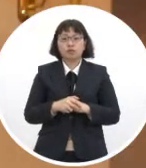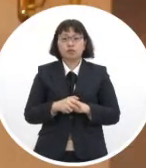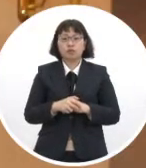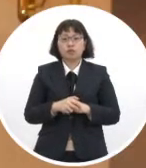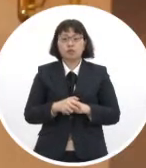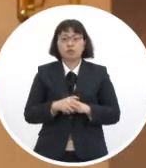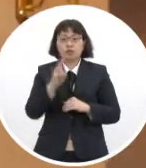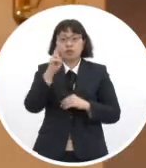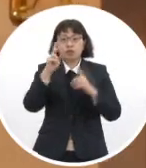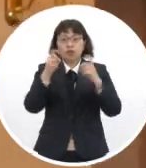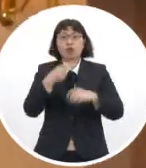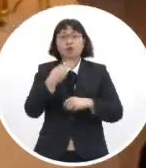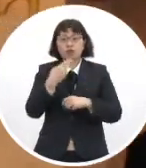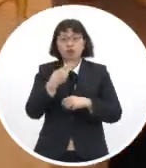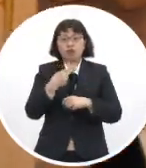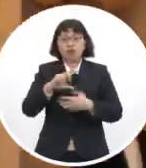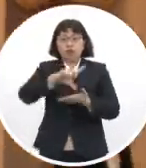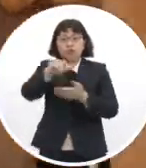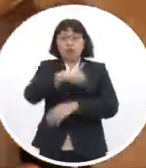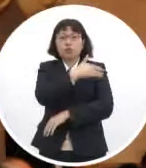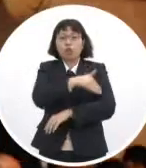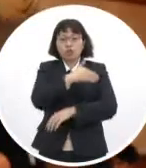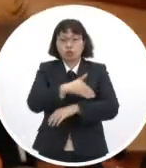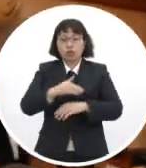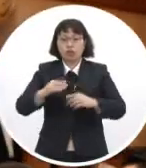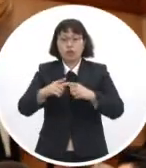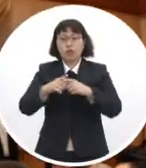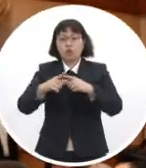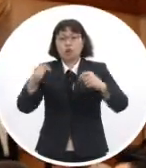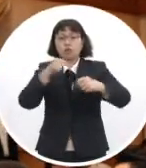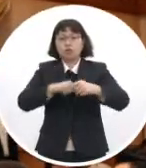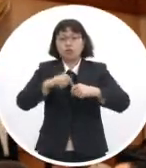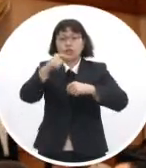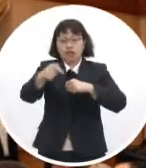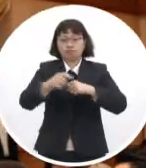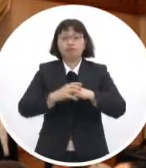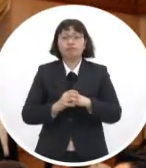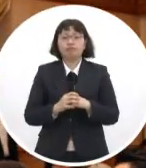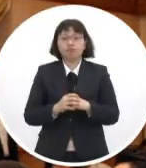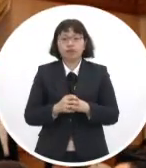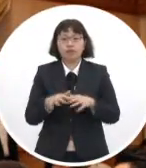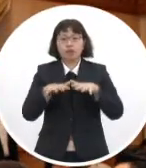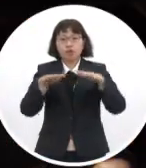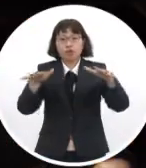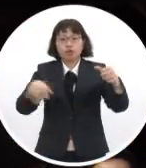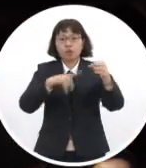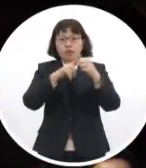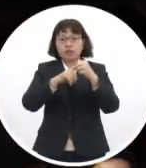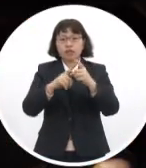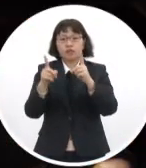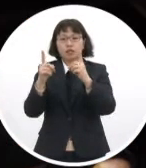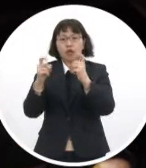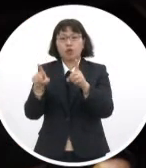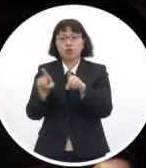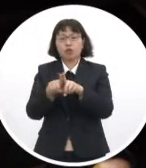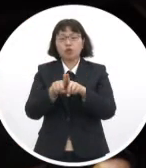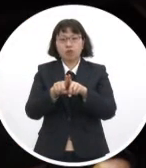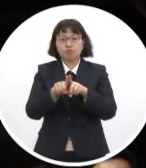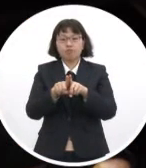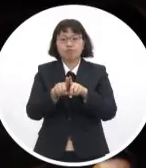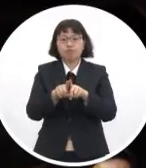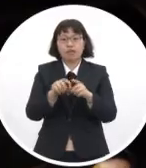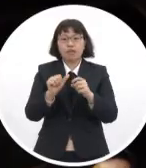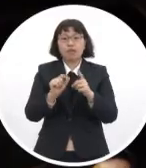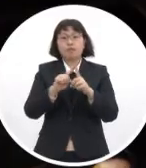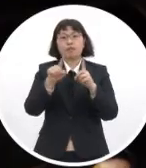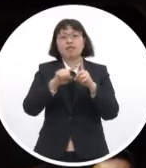名古屋めしを地域ブランドとして国内外で広めていこうと、名古屋市とともに名古屋めし PR 懇談会を